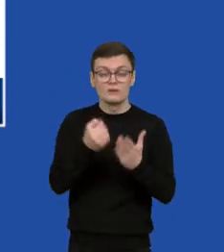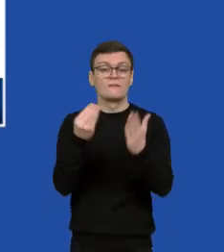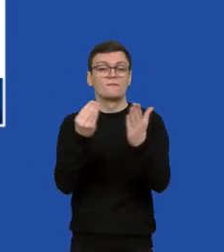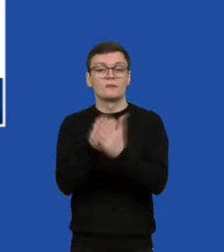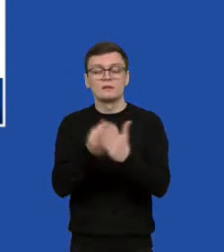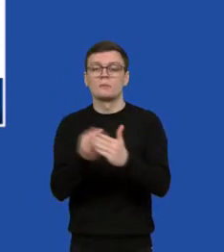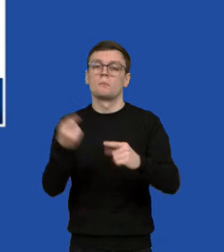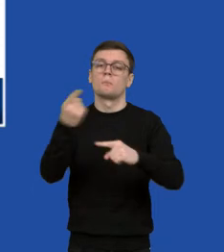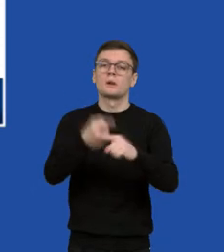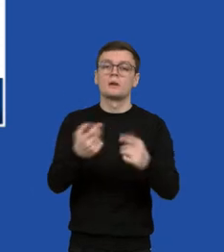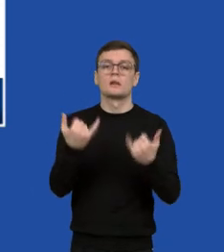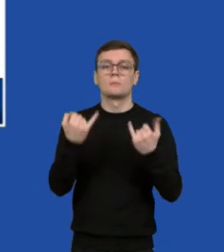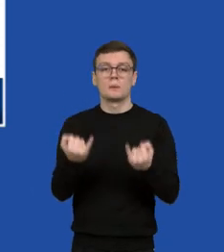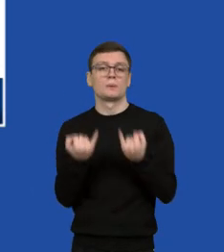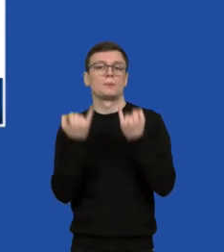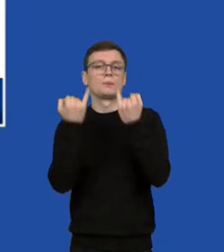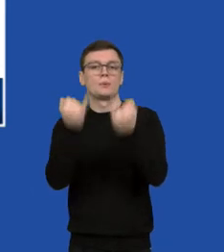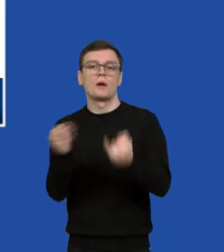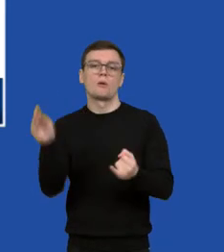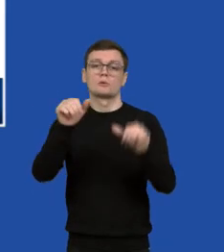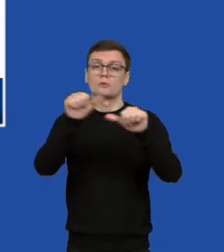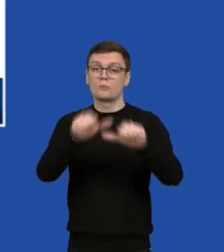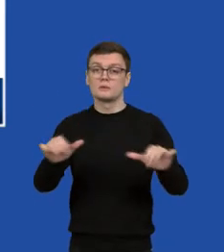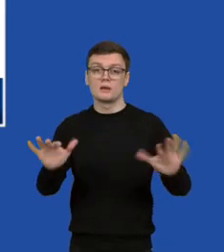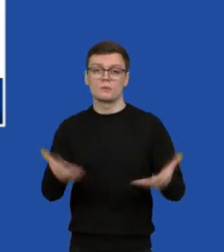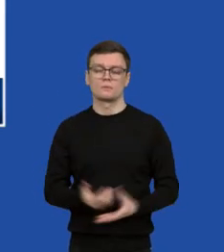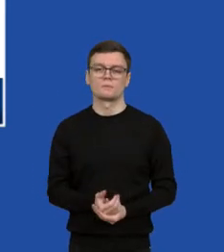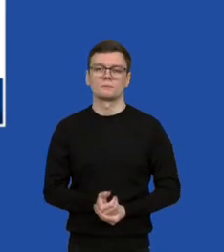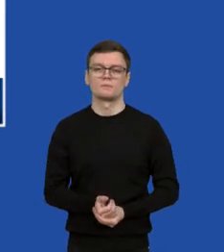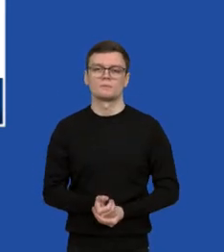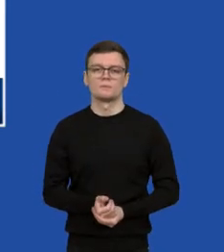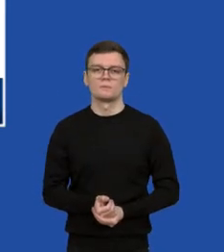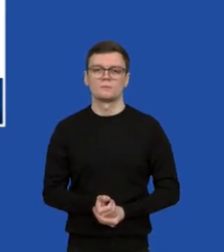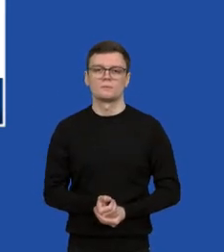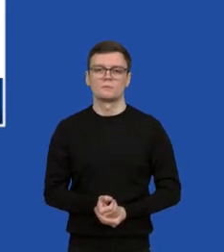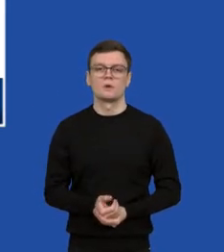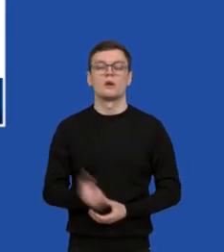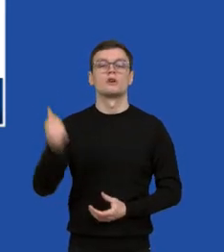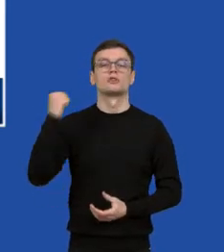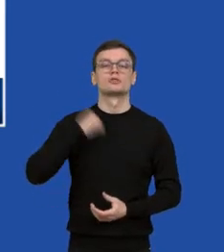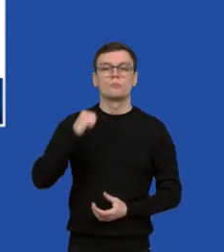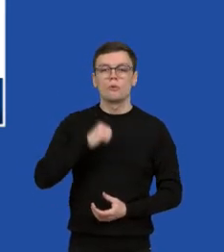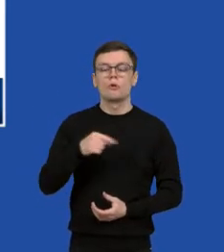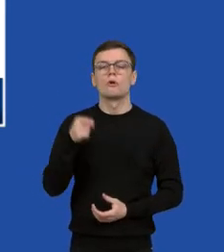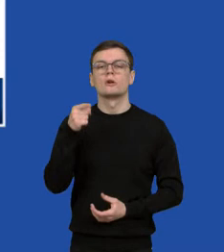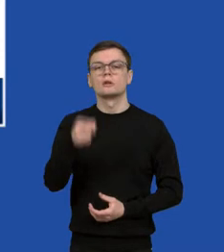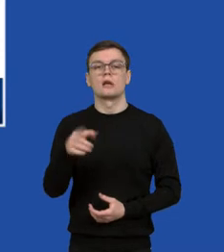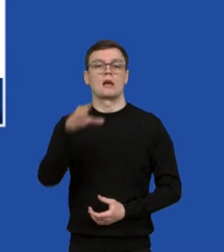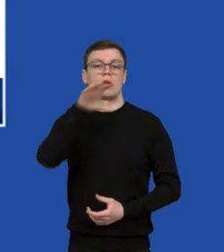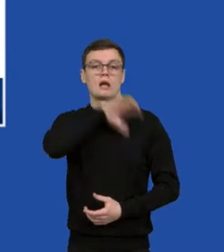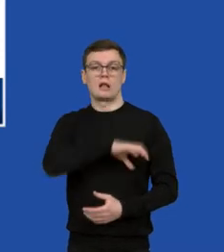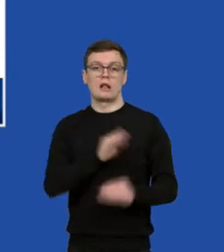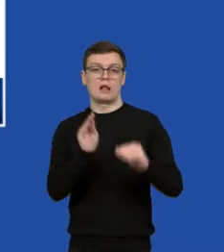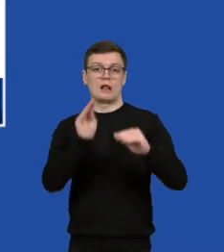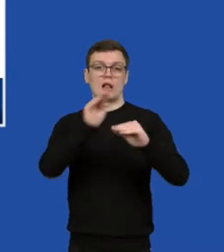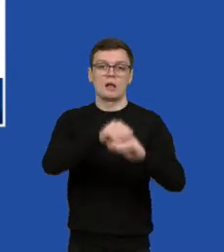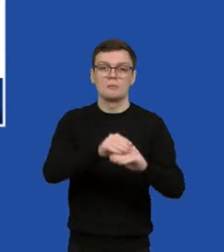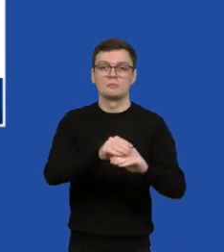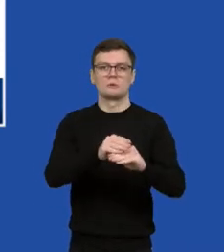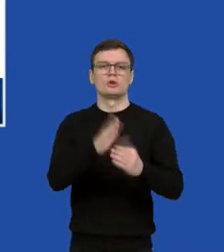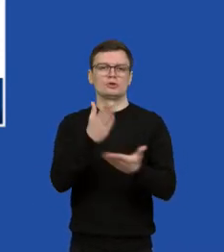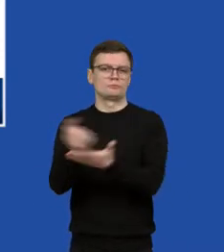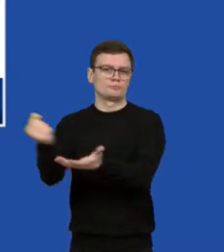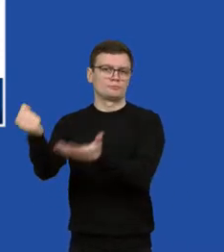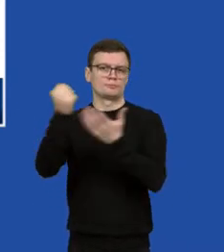priemonės, kurią teikia Europos komisija. Taip pat žmonių pajamų didinimo priemonė yra virš 300 milijonų, tai